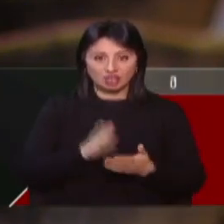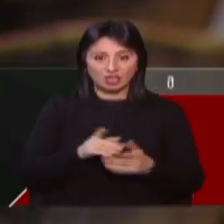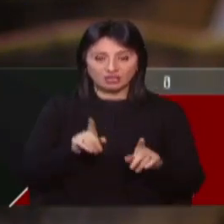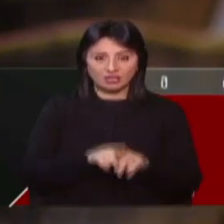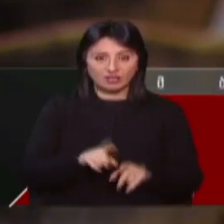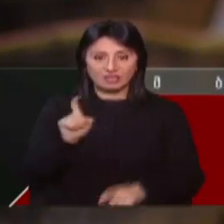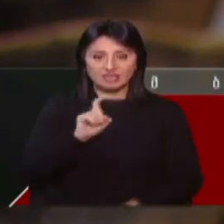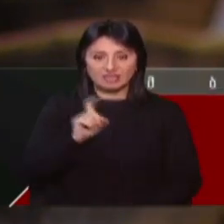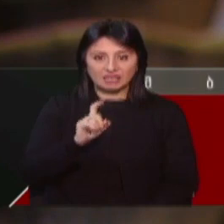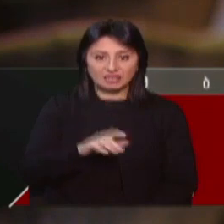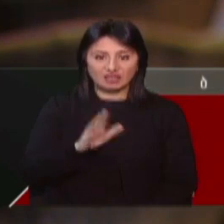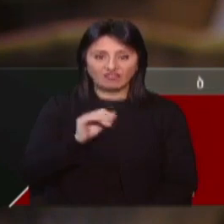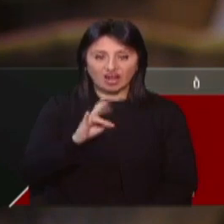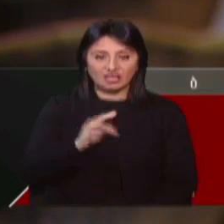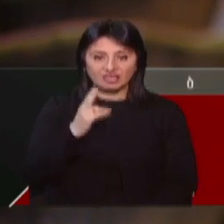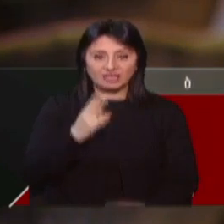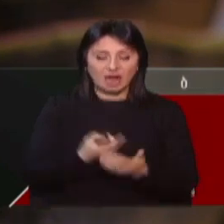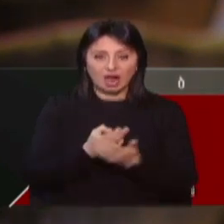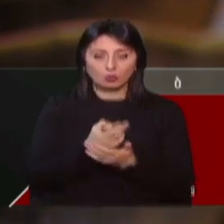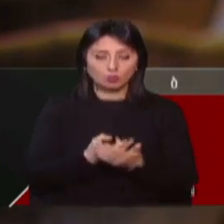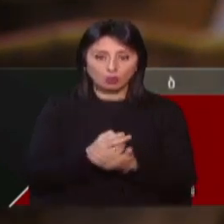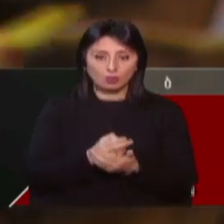ასევე სესტაფონი, ვანი და წყალტუბო.